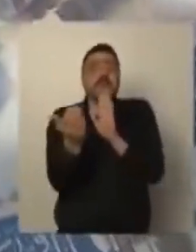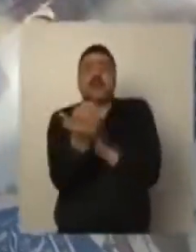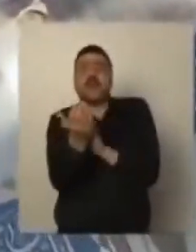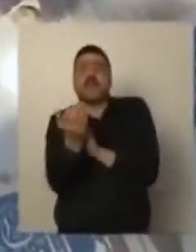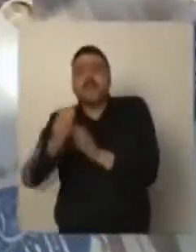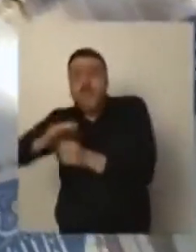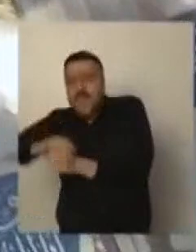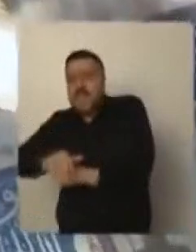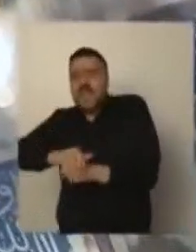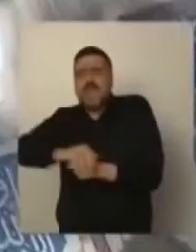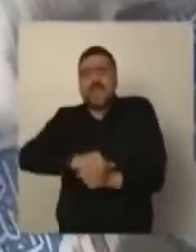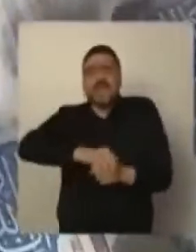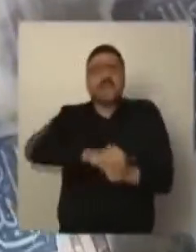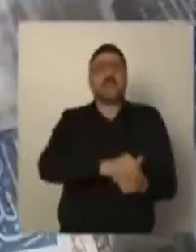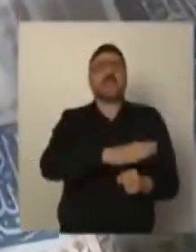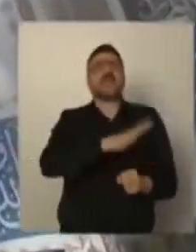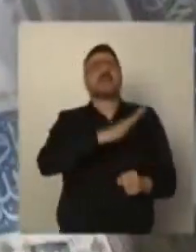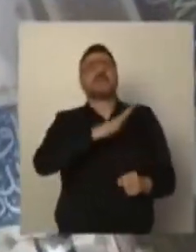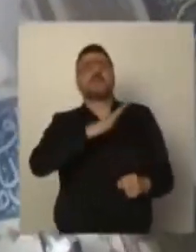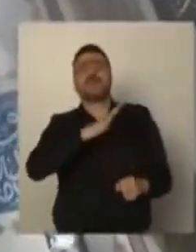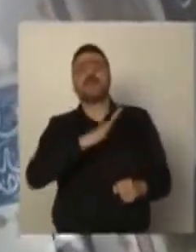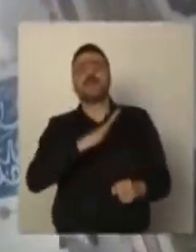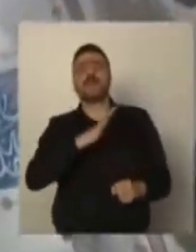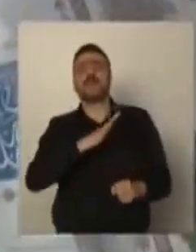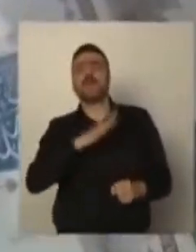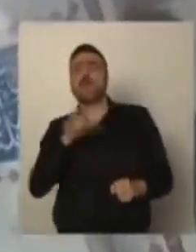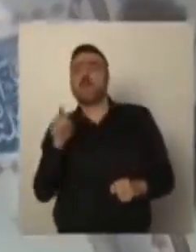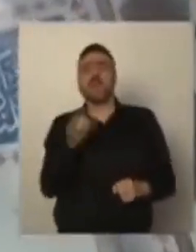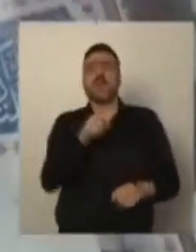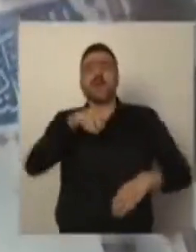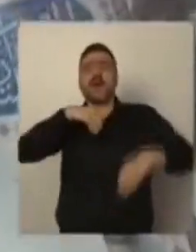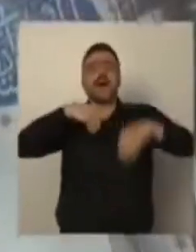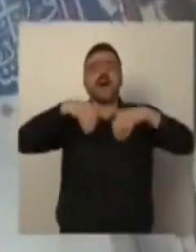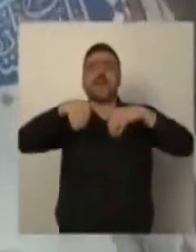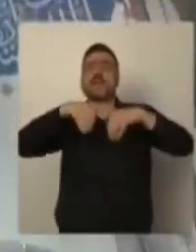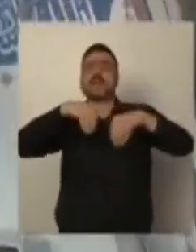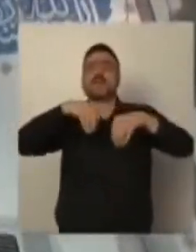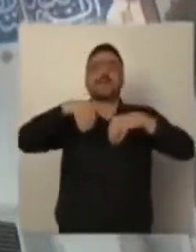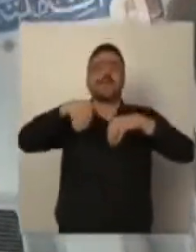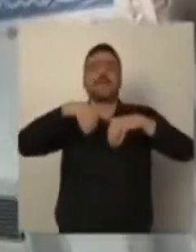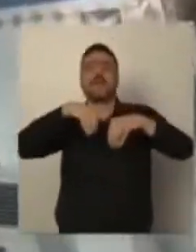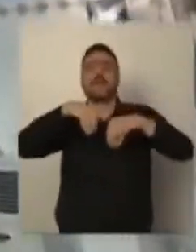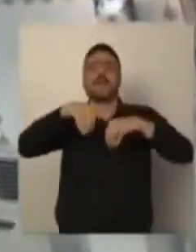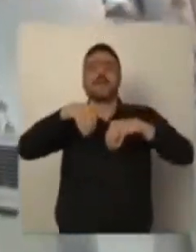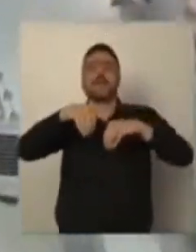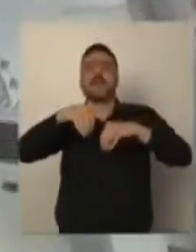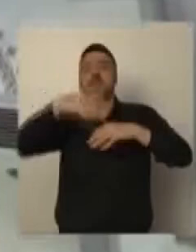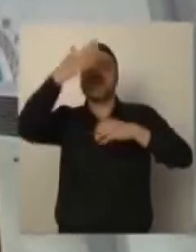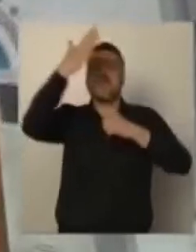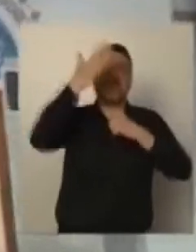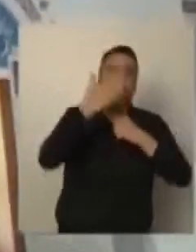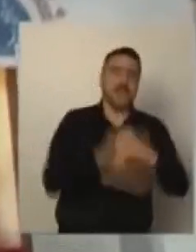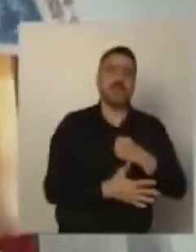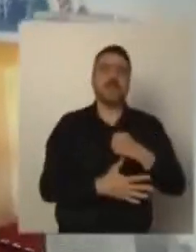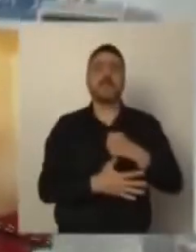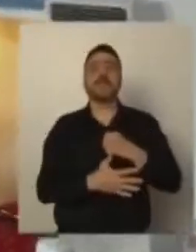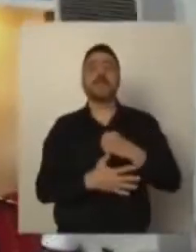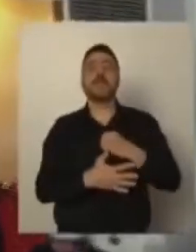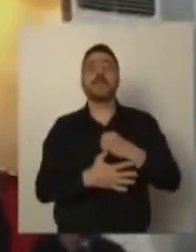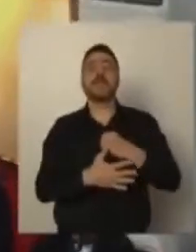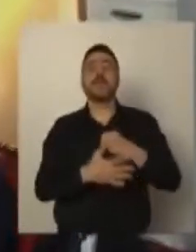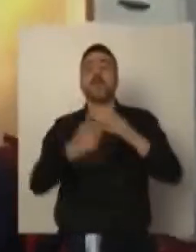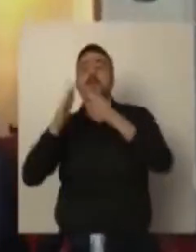duruma düşürdü. Onlarla alışverişi, ticareti kestikleri,